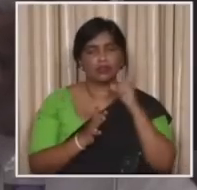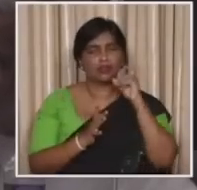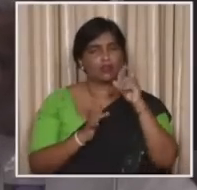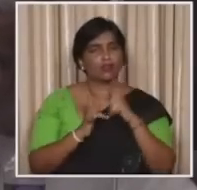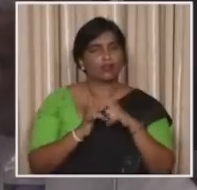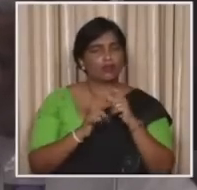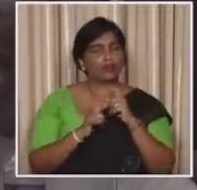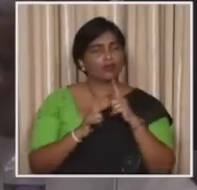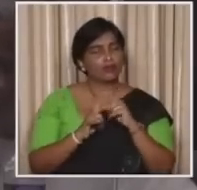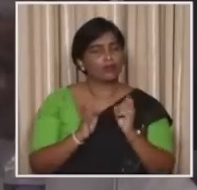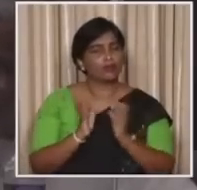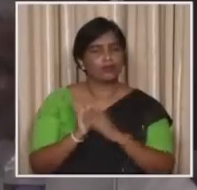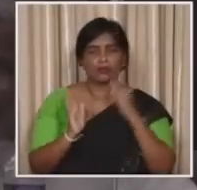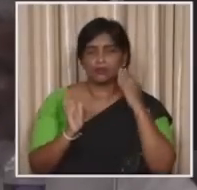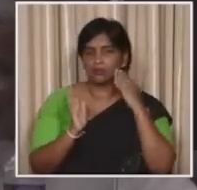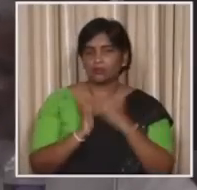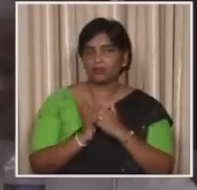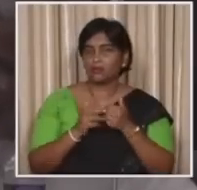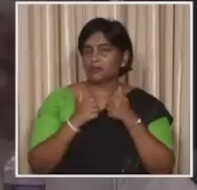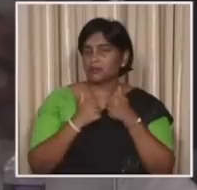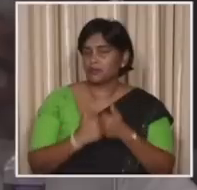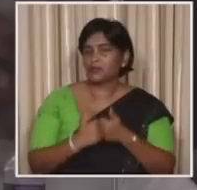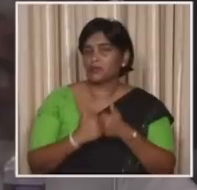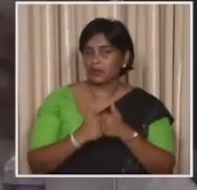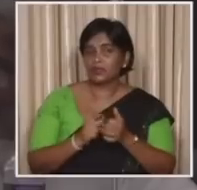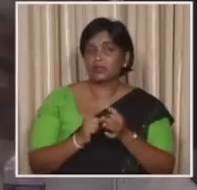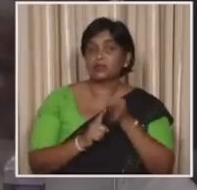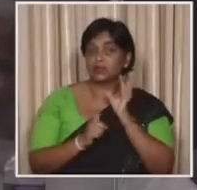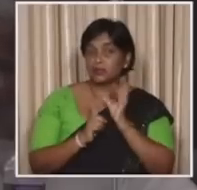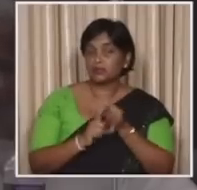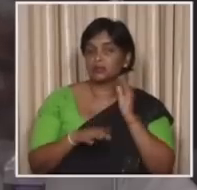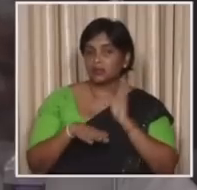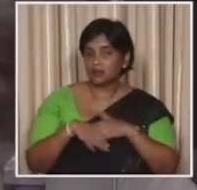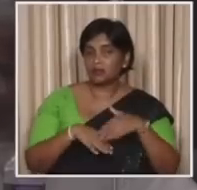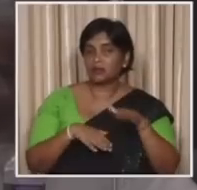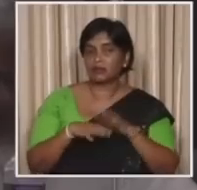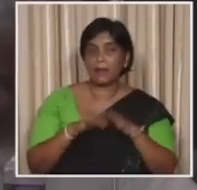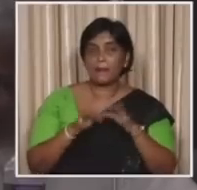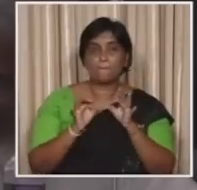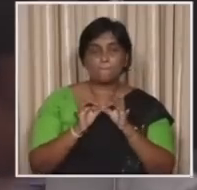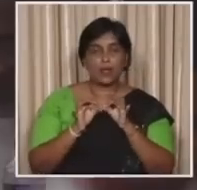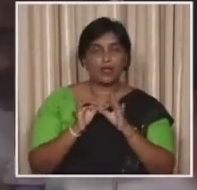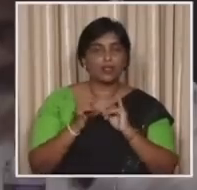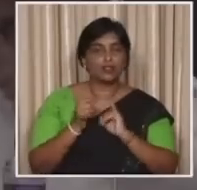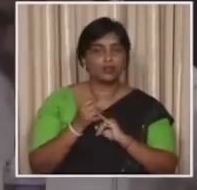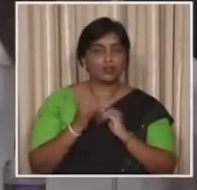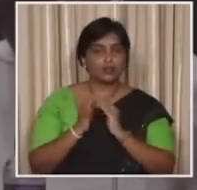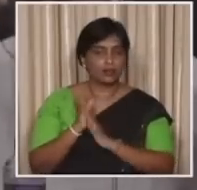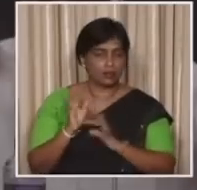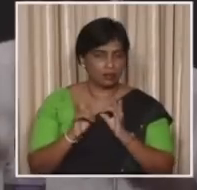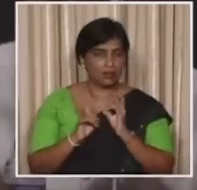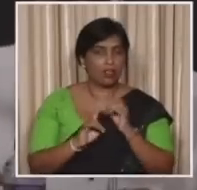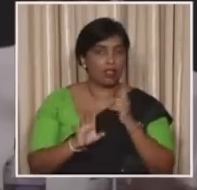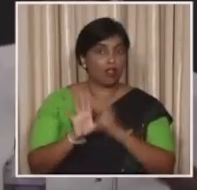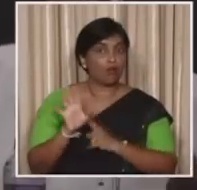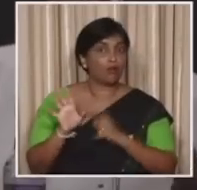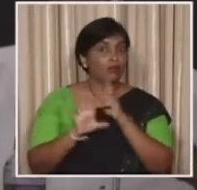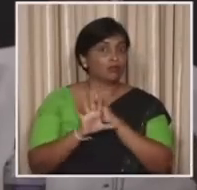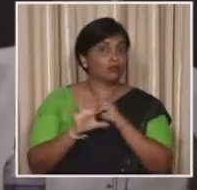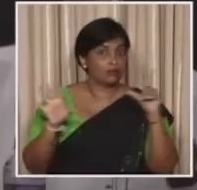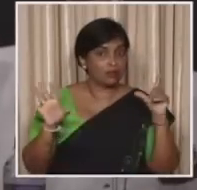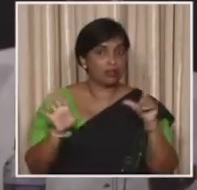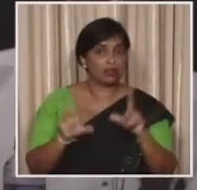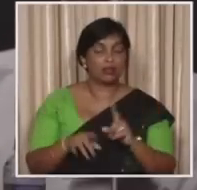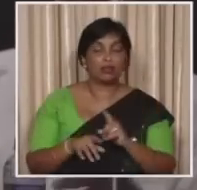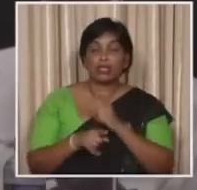කමිටු සම්බන්ධයෙන් ඉතාම කීර්තිමත් ලෙස මේ සභාපතිත්වයේ දුරේ දරපු අය තමයි බර්නඩ් සොයි සමිත් අවුරුදු 17